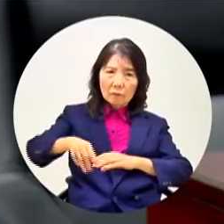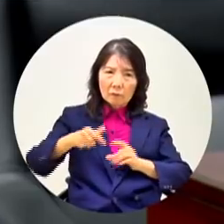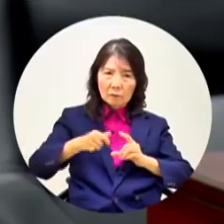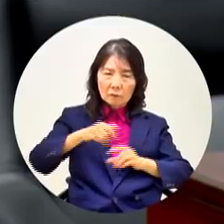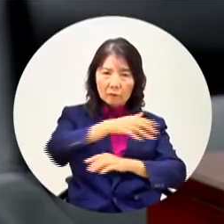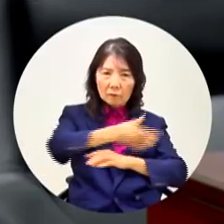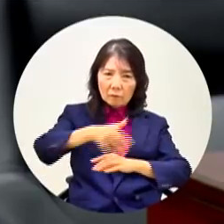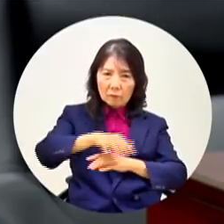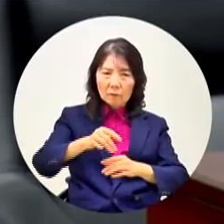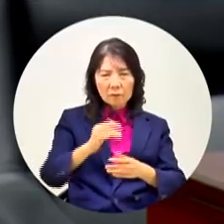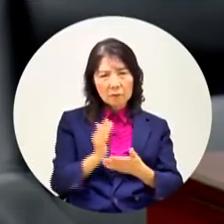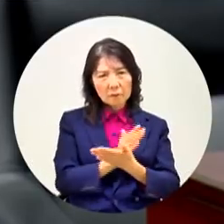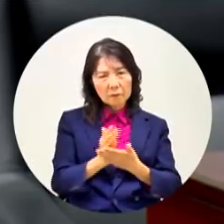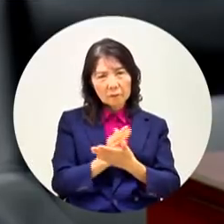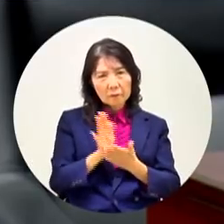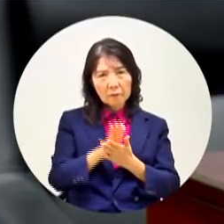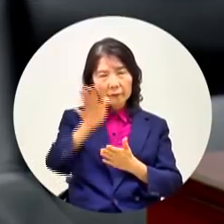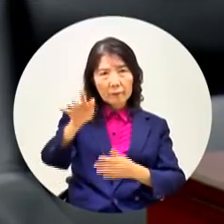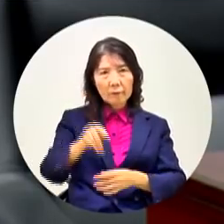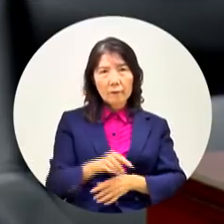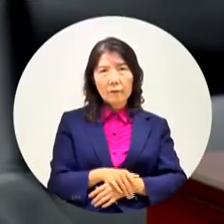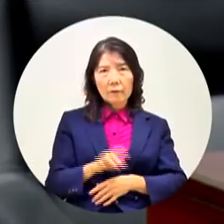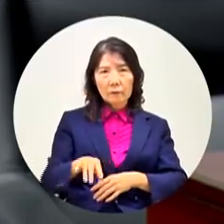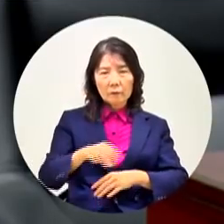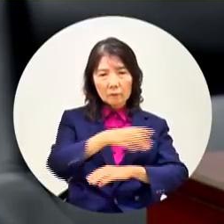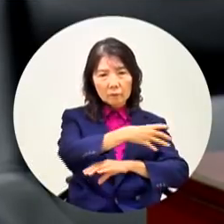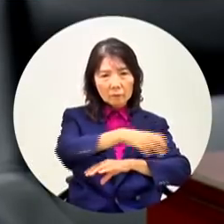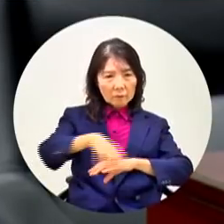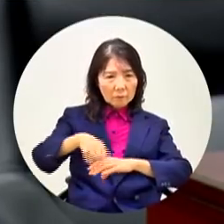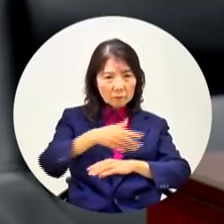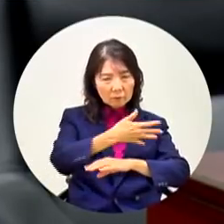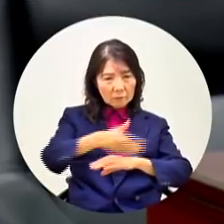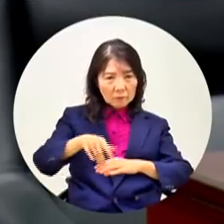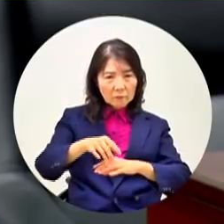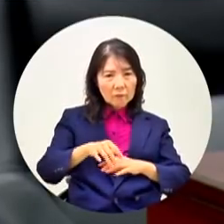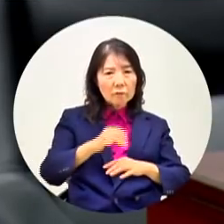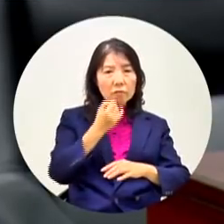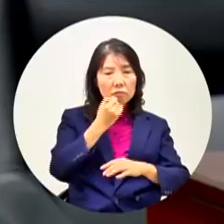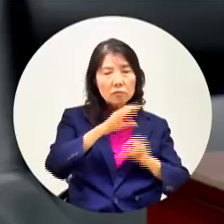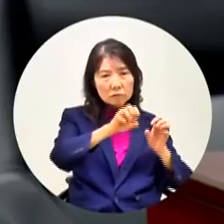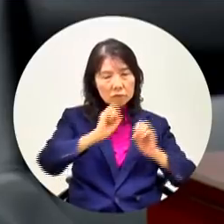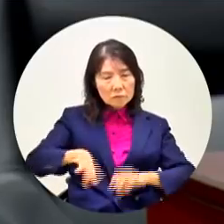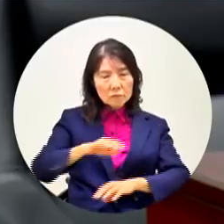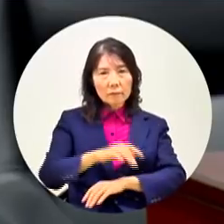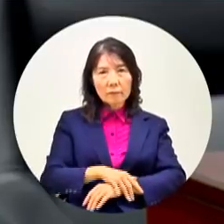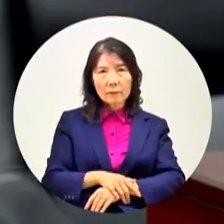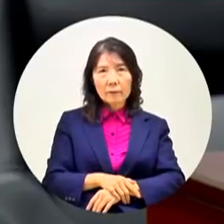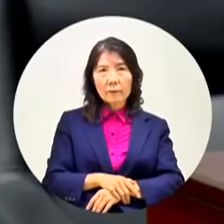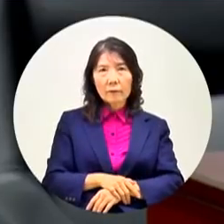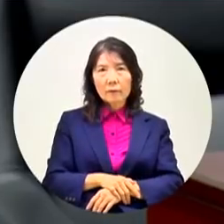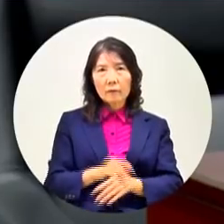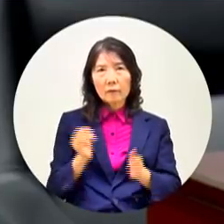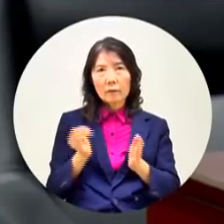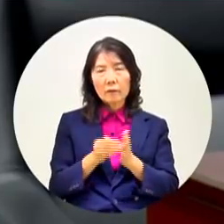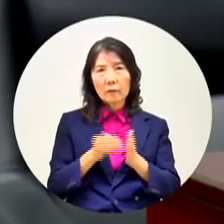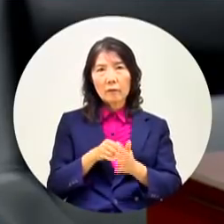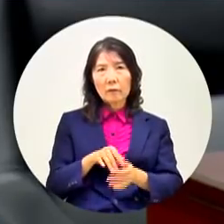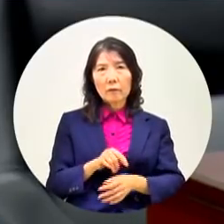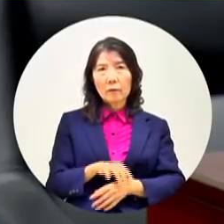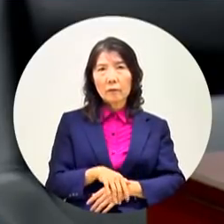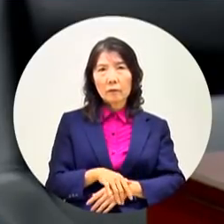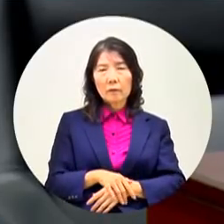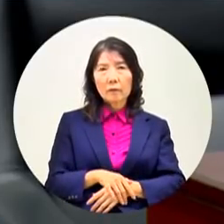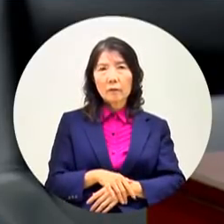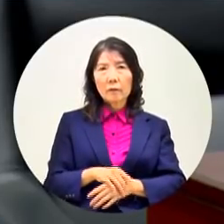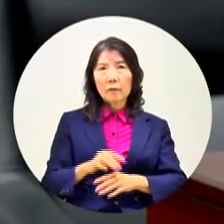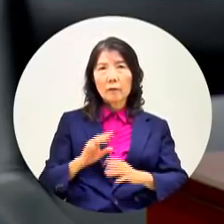估未来我们这个水沟不用的话，我们就给它来废准。啊，废准了，因为你的国有财产局